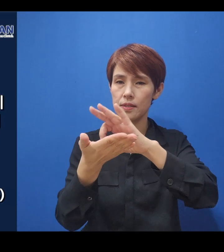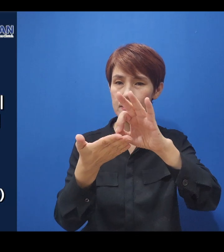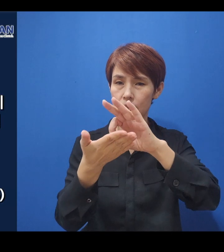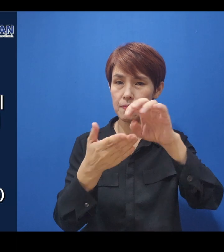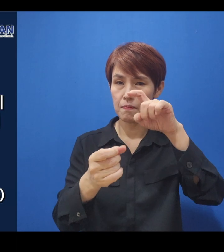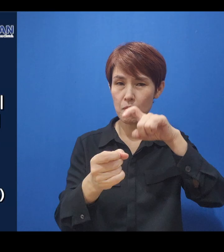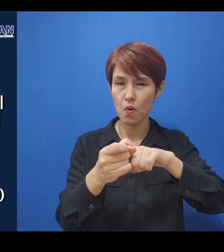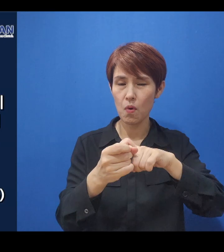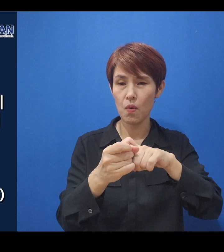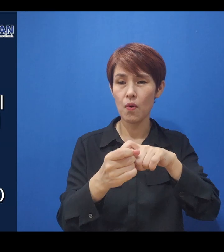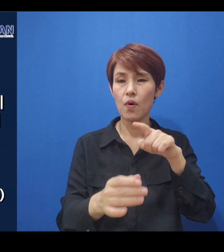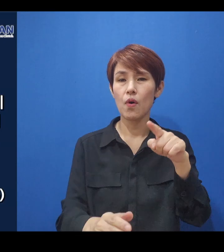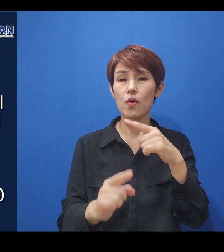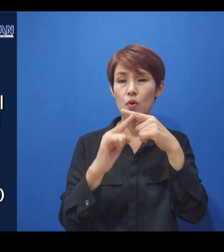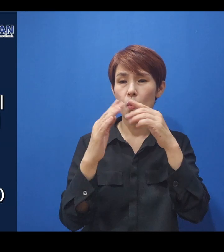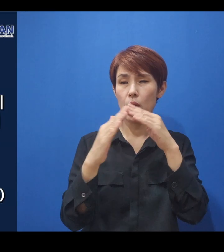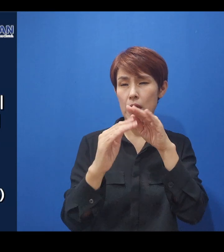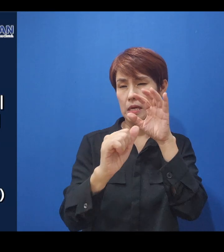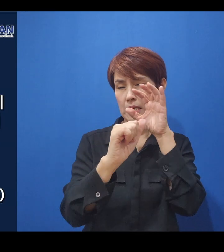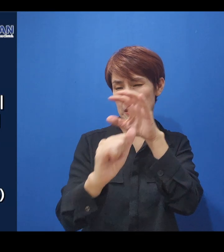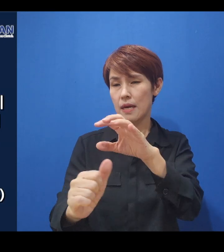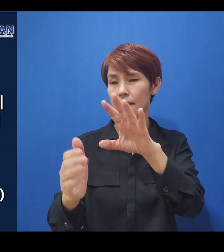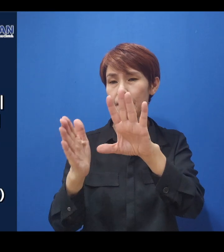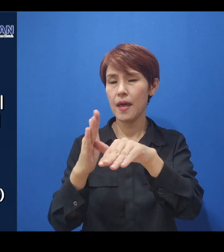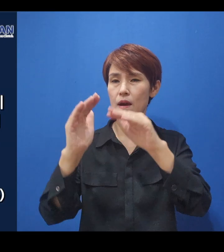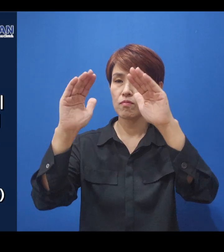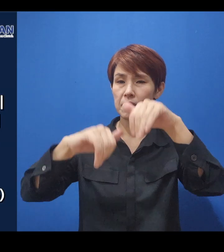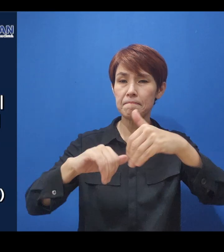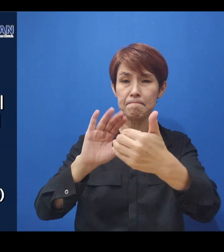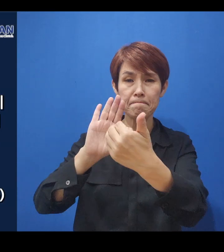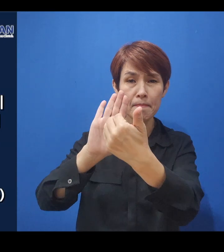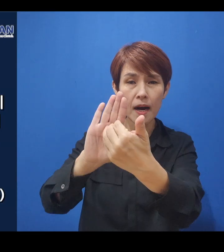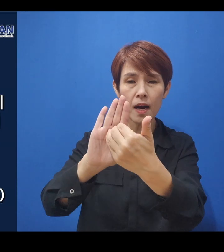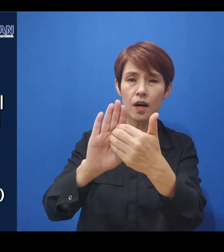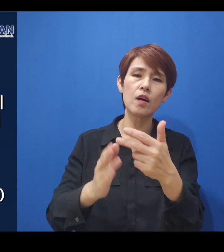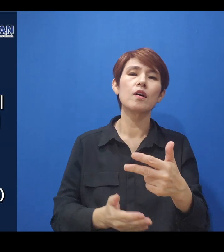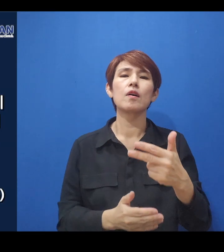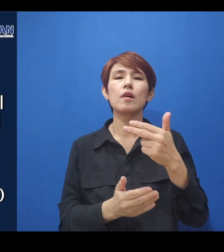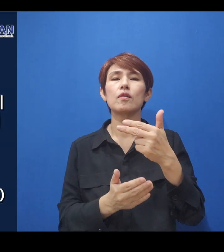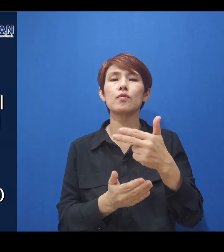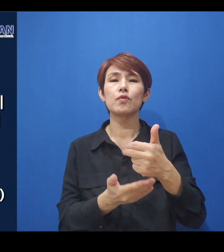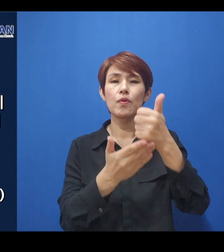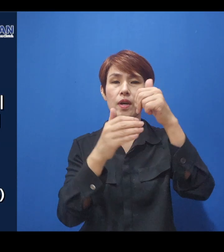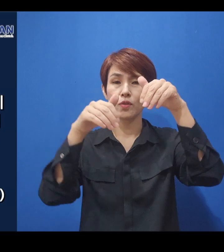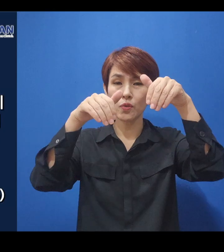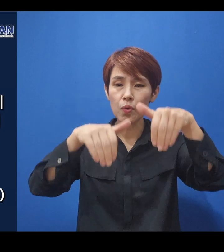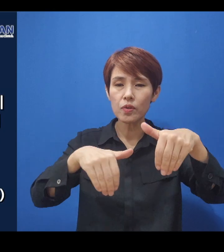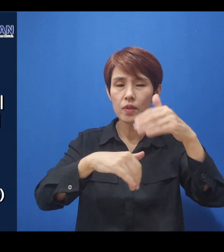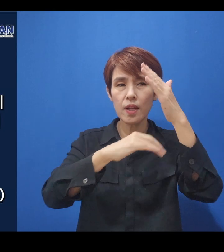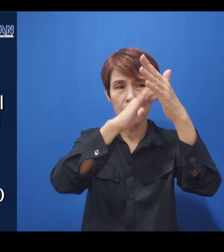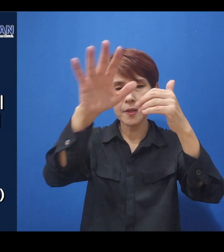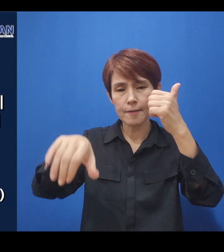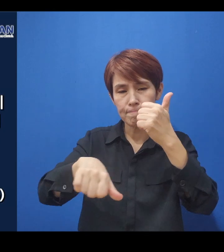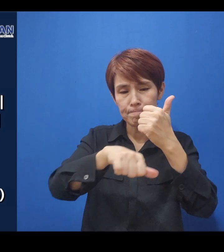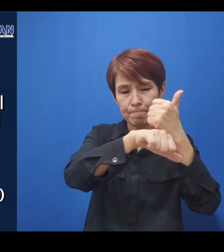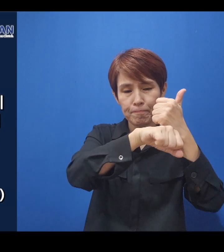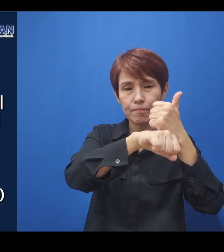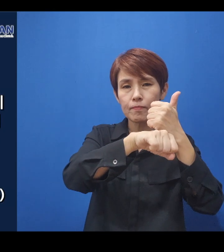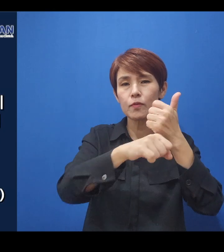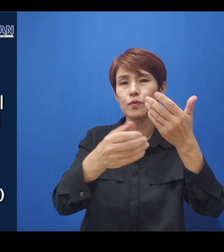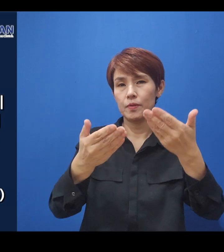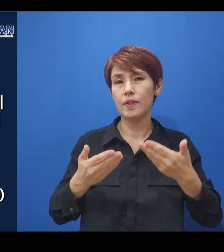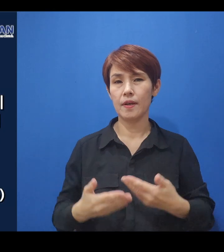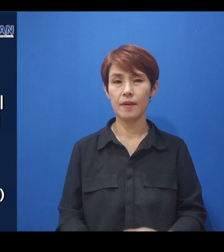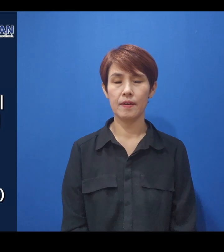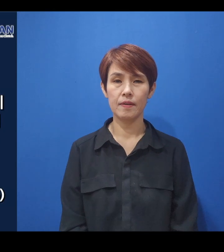박해의 시절에 교회가 무너지지 않도록 주의 종들을 손에 꽉 붙들고 계시다는 거예요.